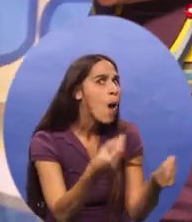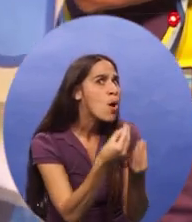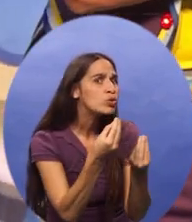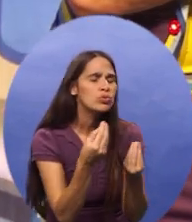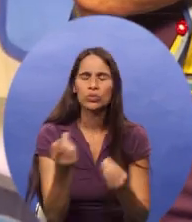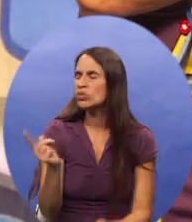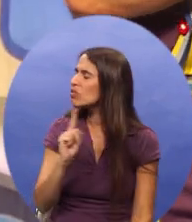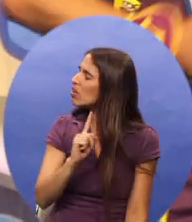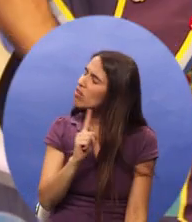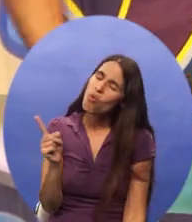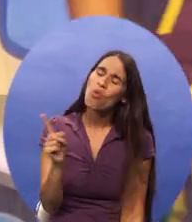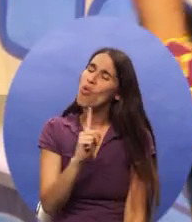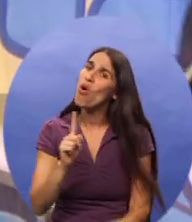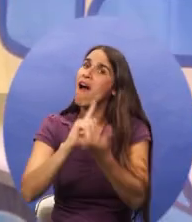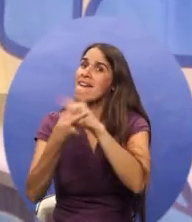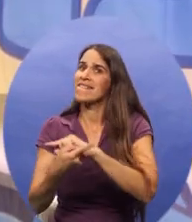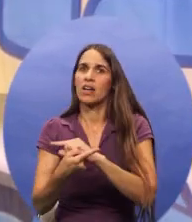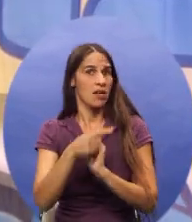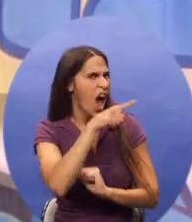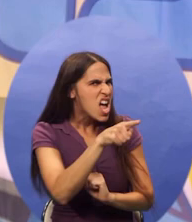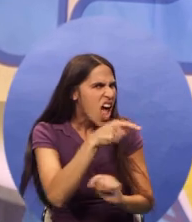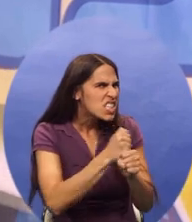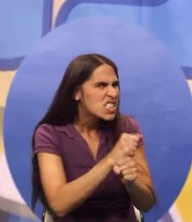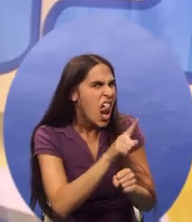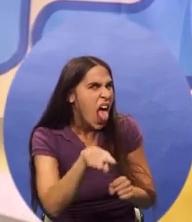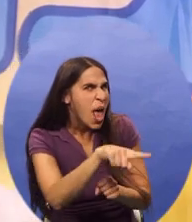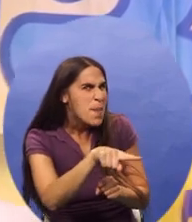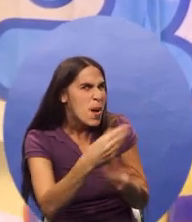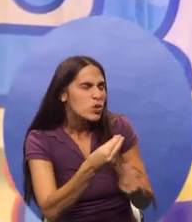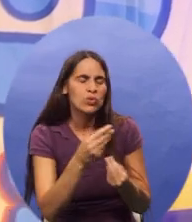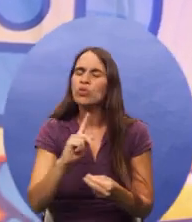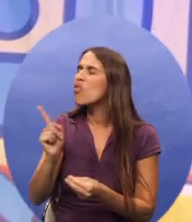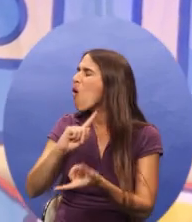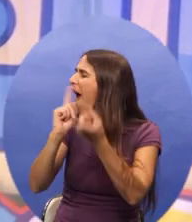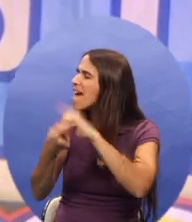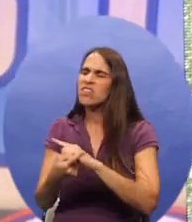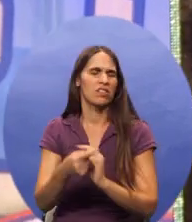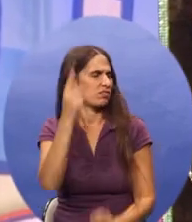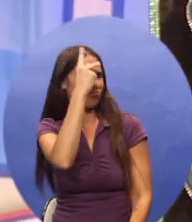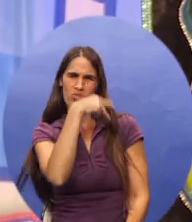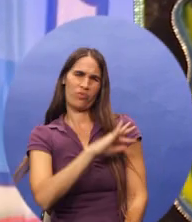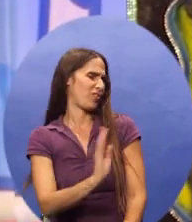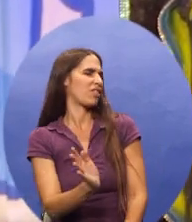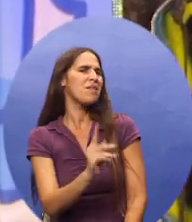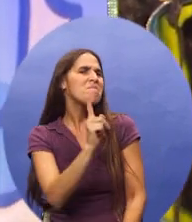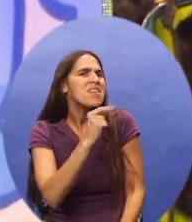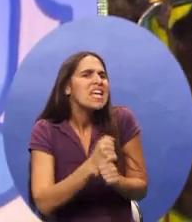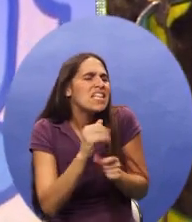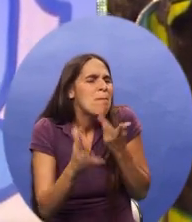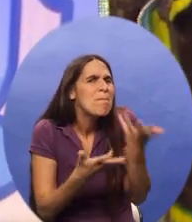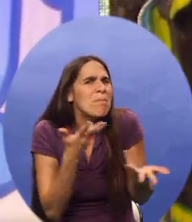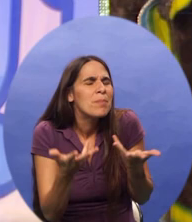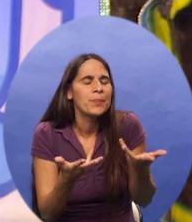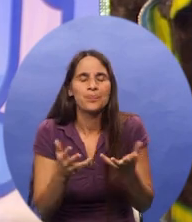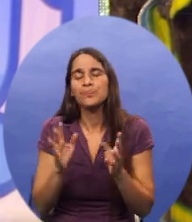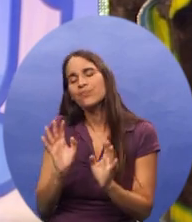משהו? לא, לא, ההפך. אתה עשית להם משהו? לא, ההפך. אני לא מבין כלום. מי עשה